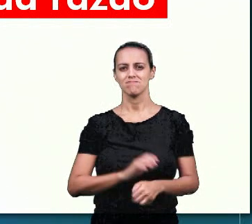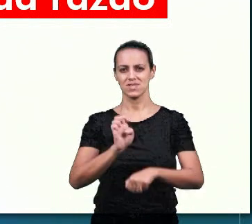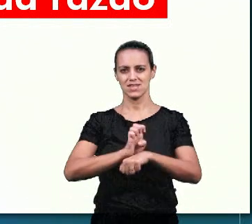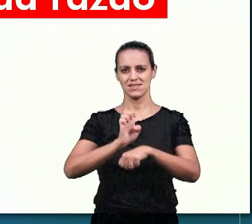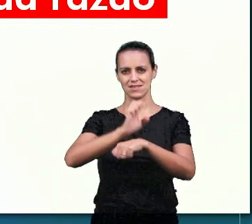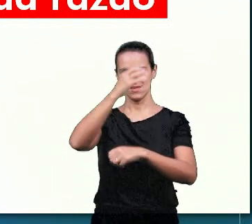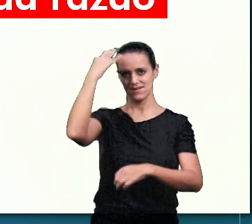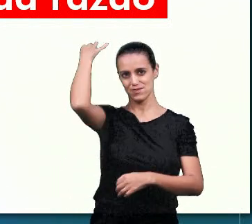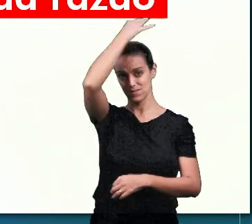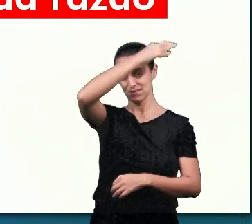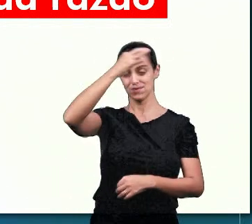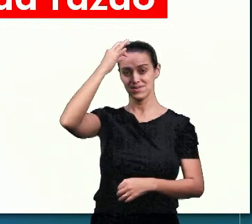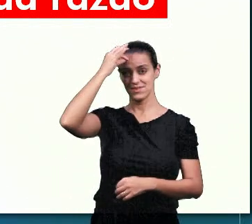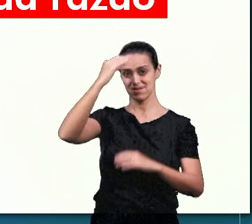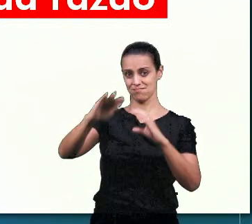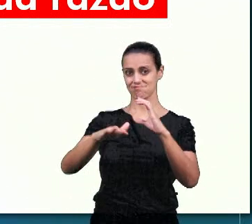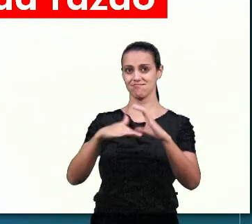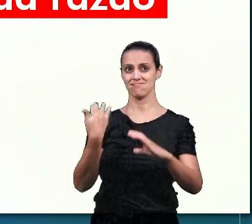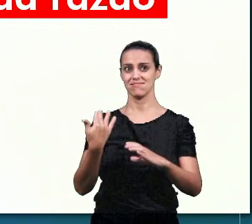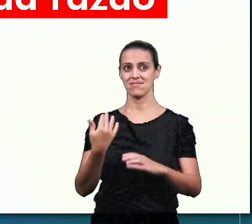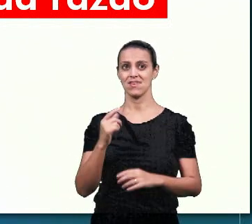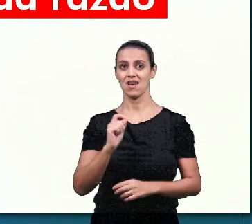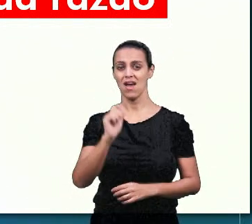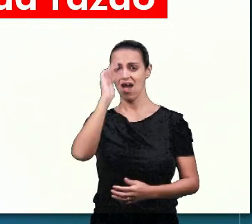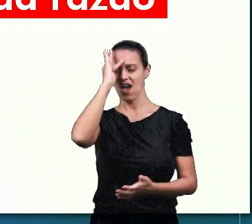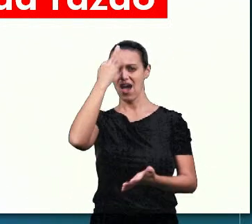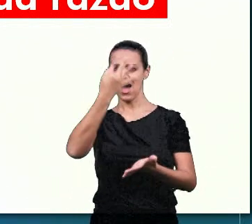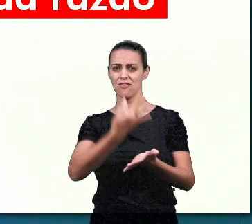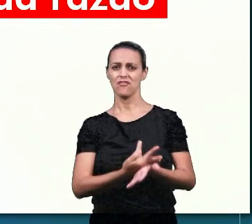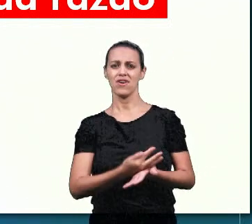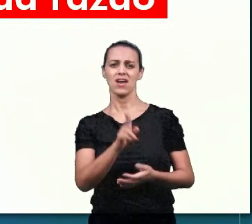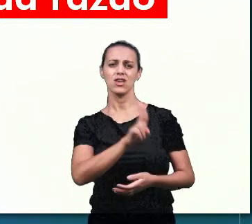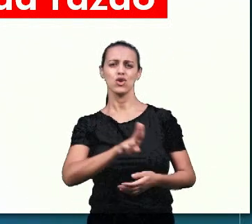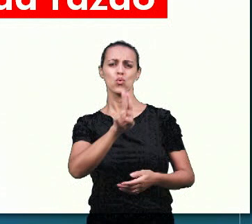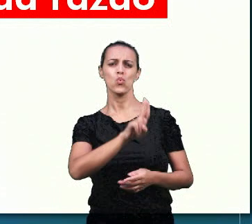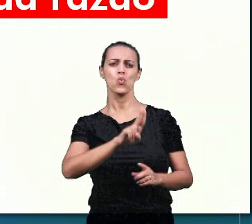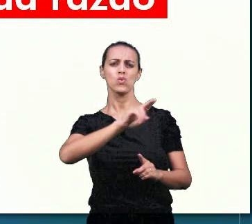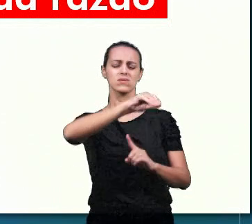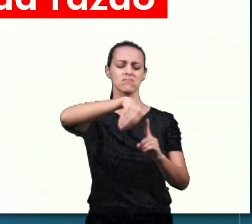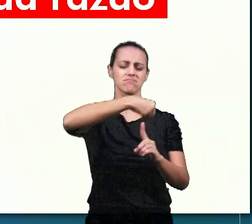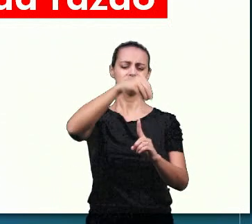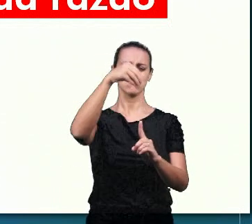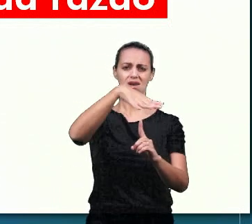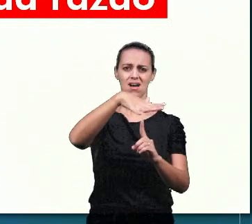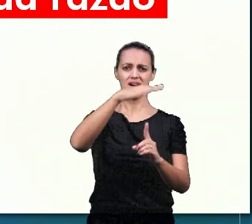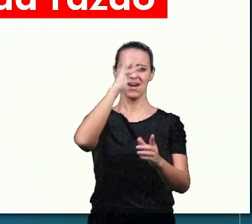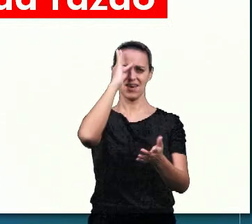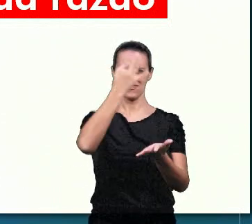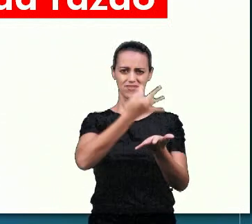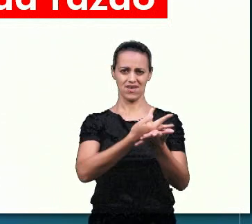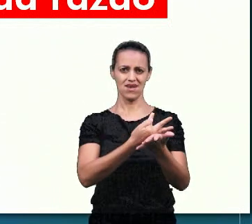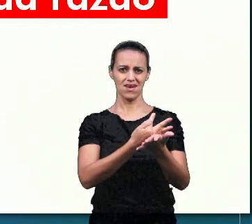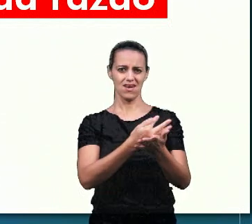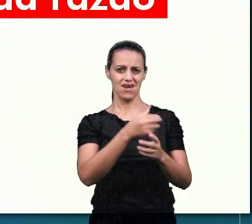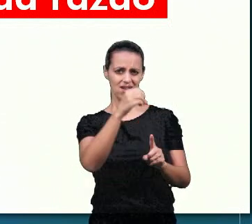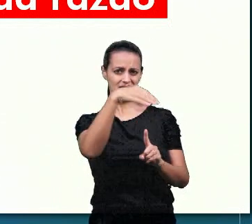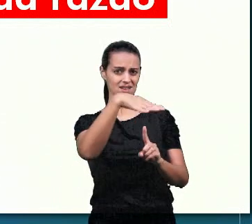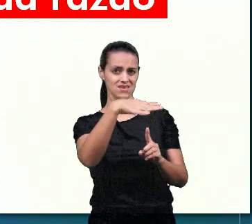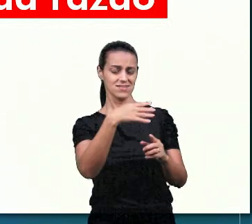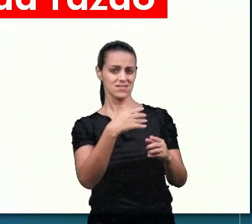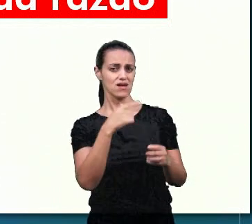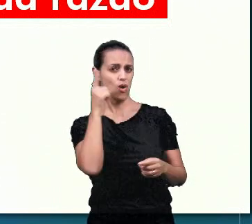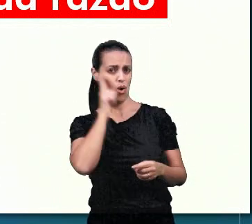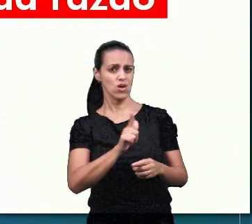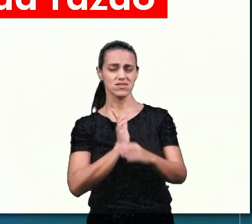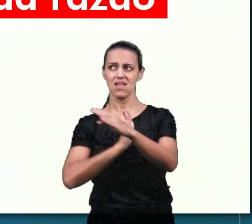dans la ville de Serra. Elle dit: La foi qui touche les ressources de la grâce marche vers l'éternité, mais